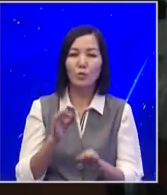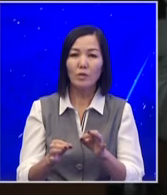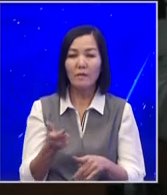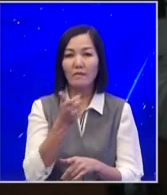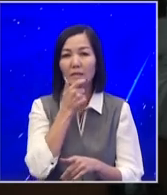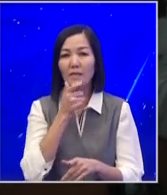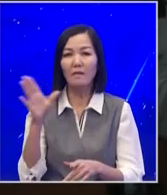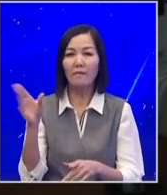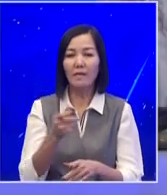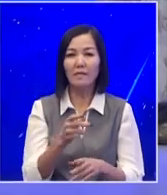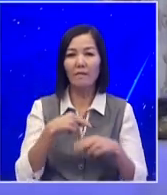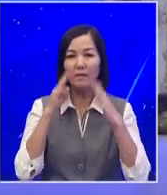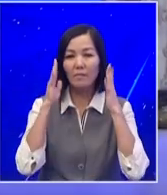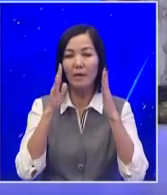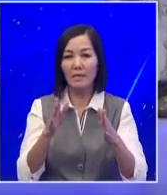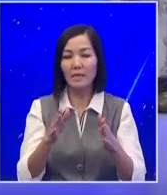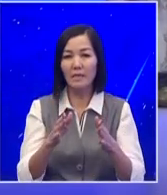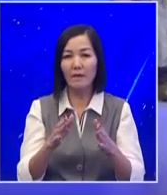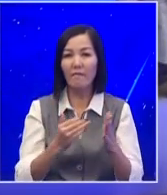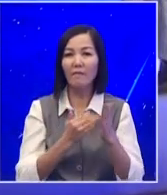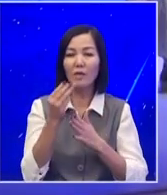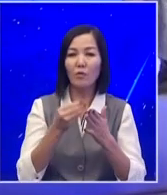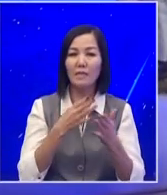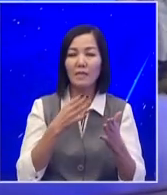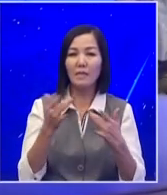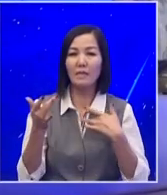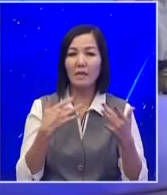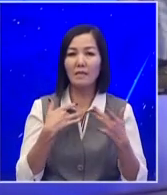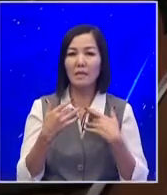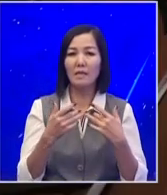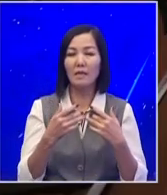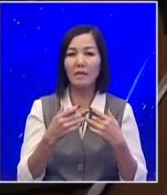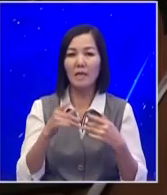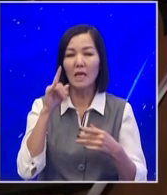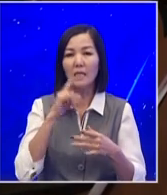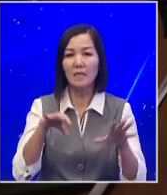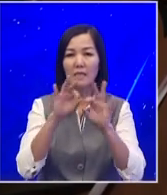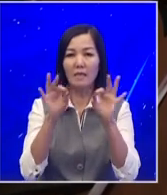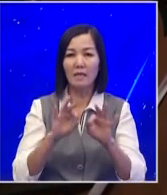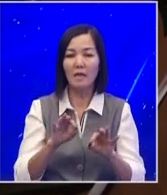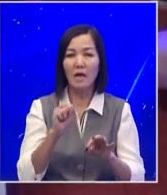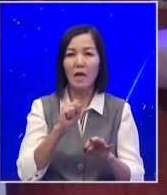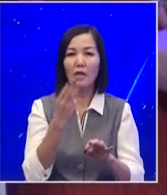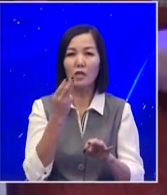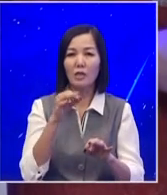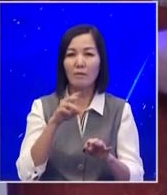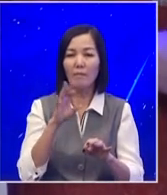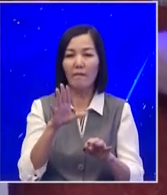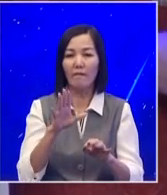весь спектакль смотрели, затаив дыхание. Высоко оценил постановку и мэтр казахстанского искусства Асанали Ашимов.